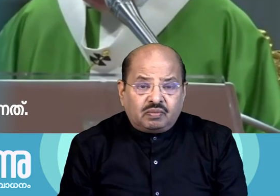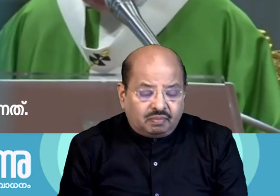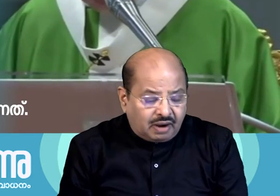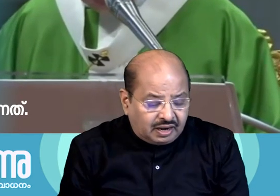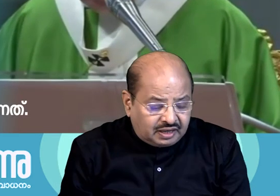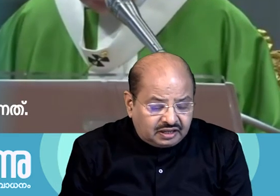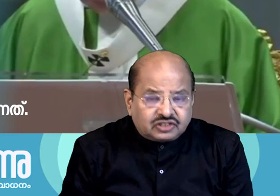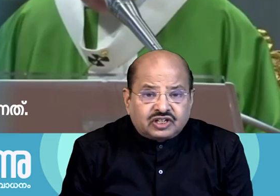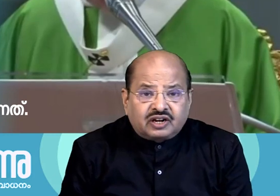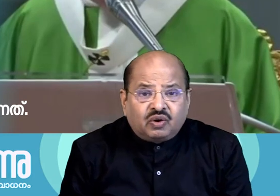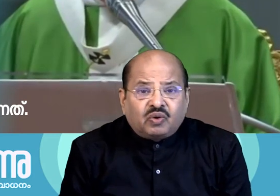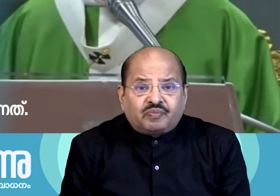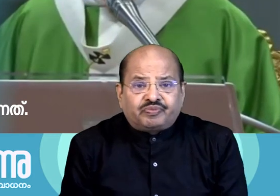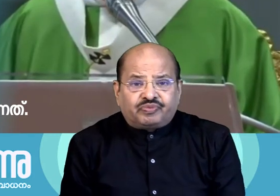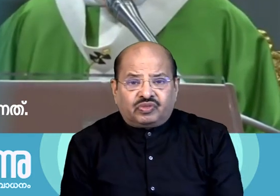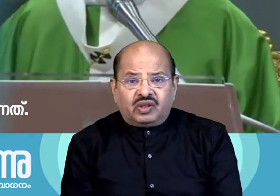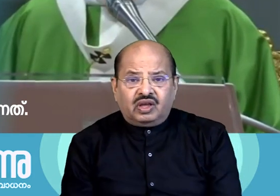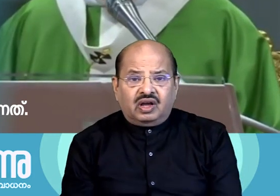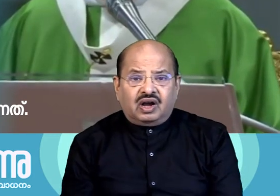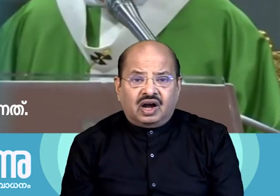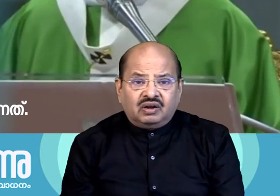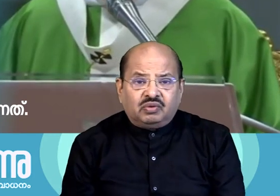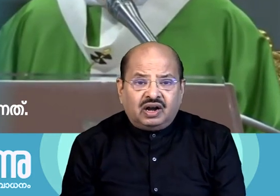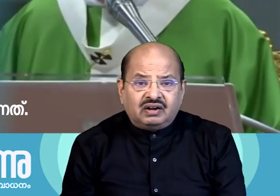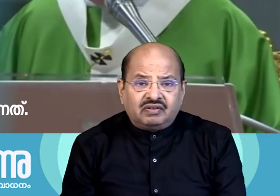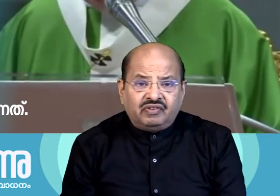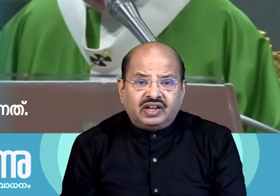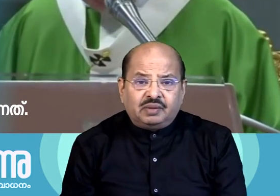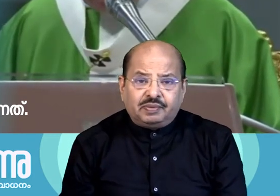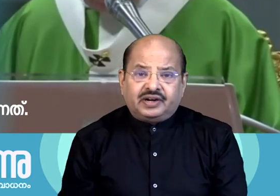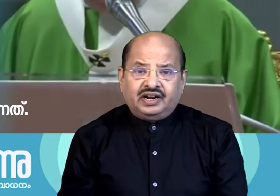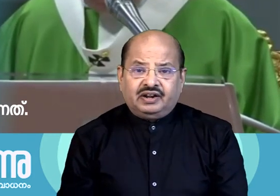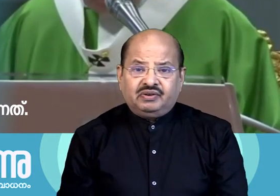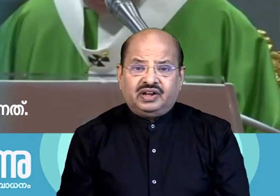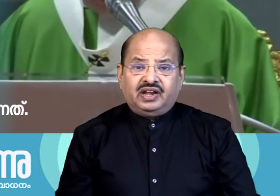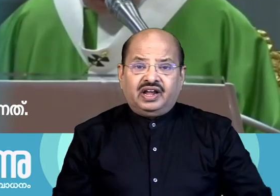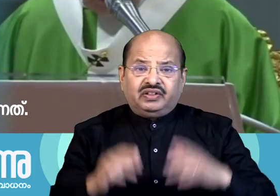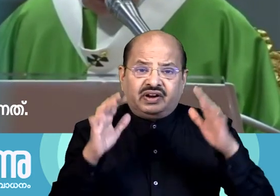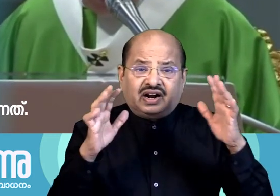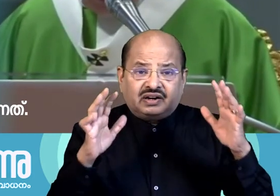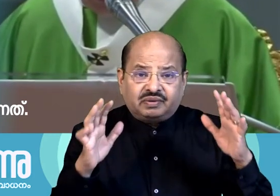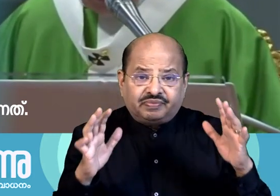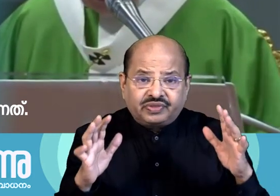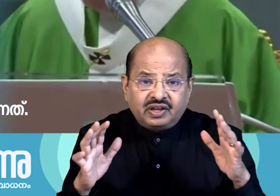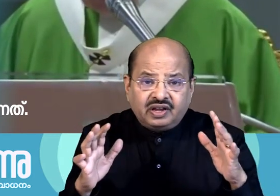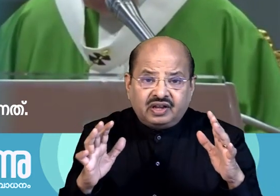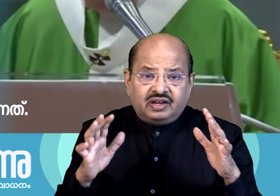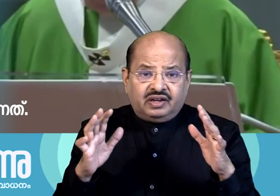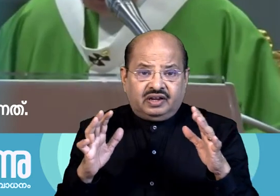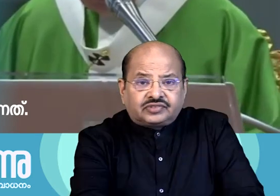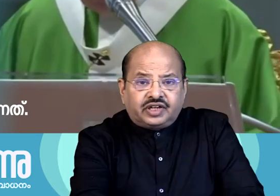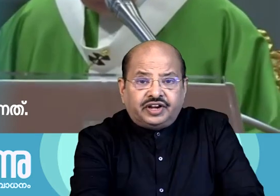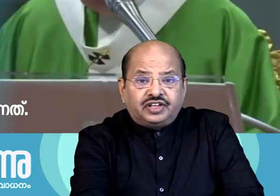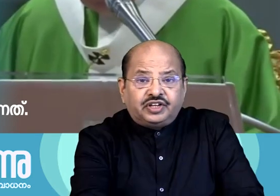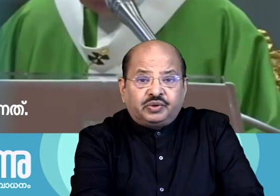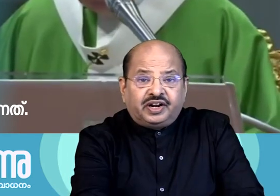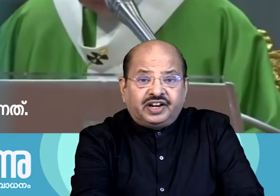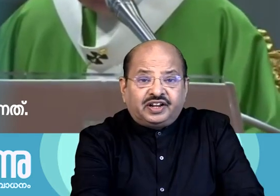ഇടയനോ മാർഗദർശകനോ ആകുവാൻ വിളിക്കപ്പെട്ടിരിക്കുന്ന ഏതൊരാൾക്കും